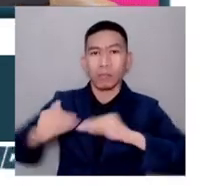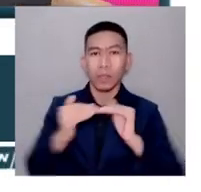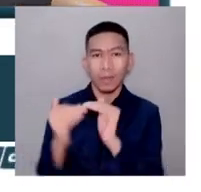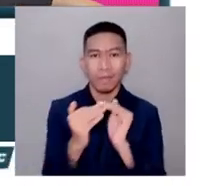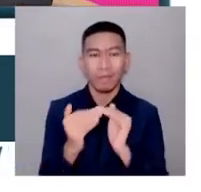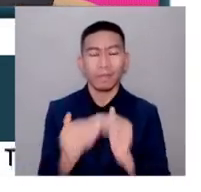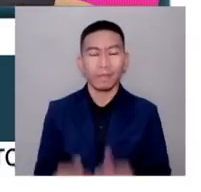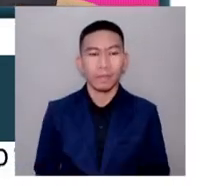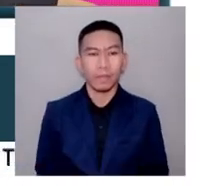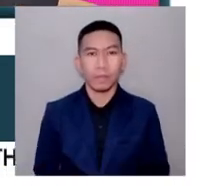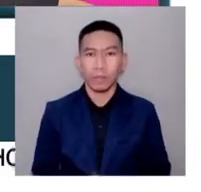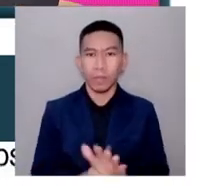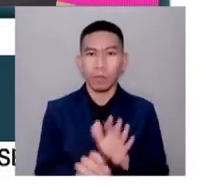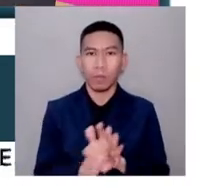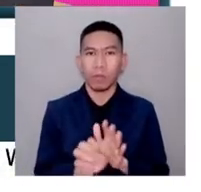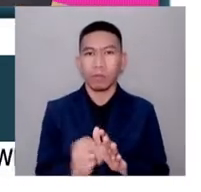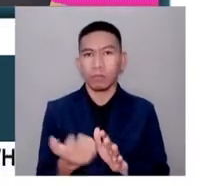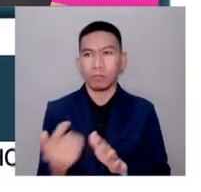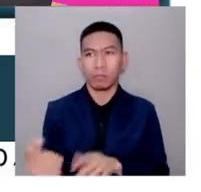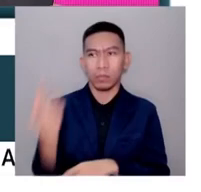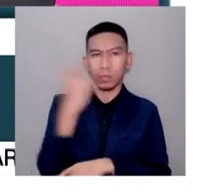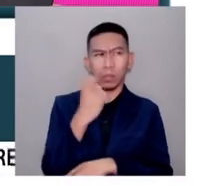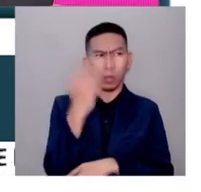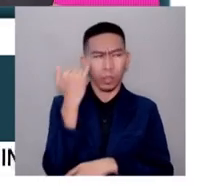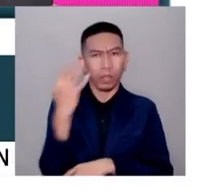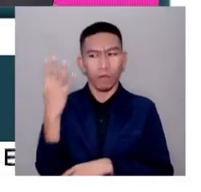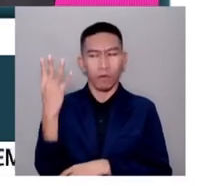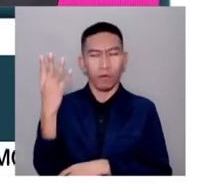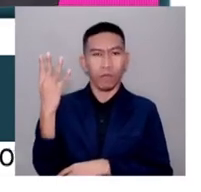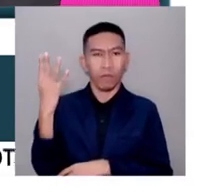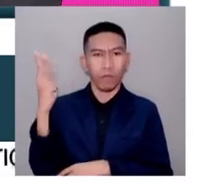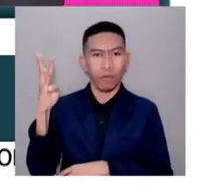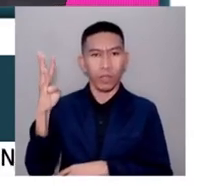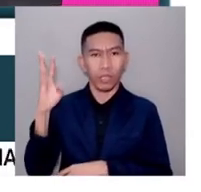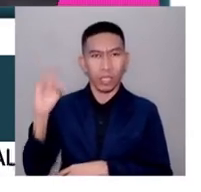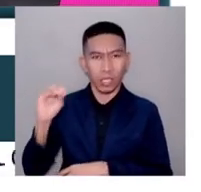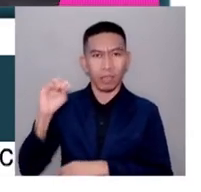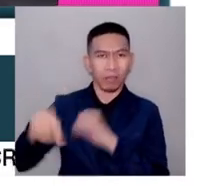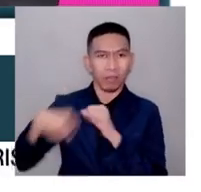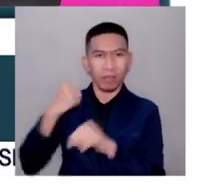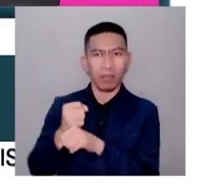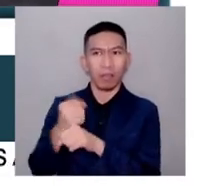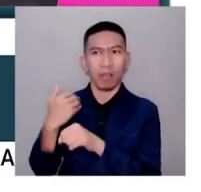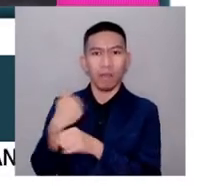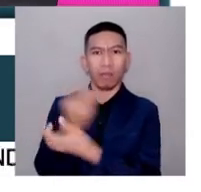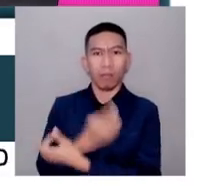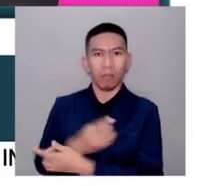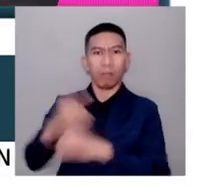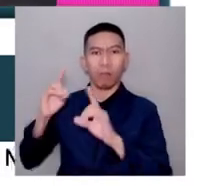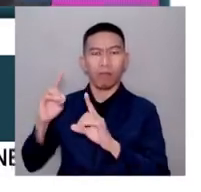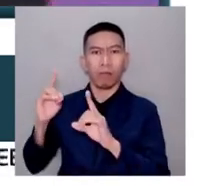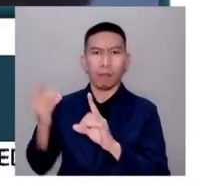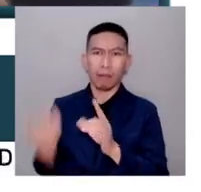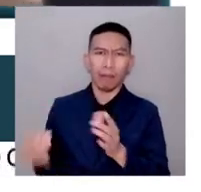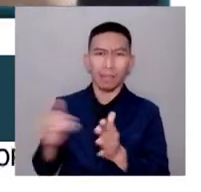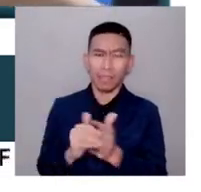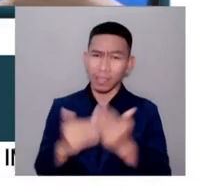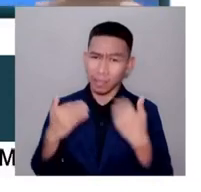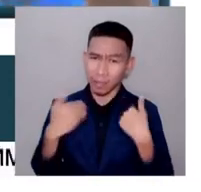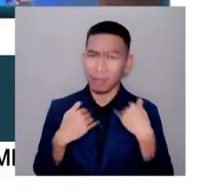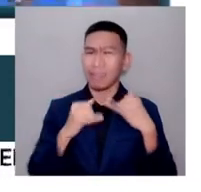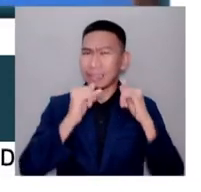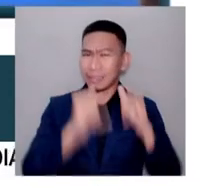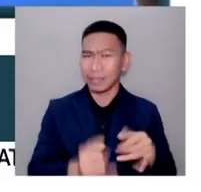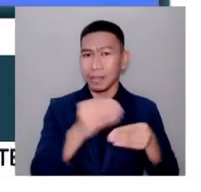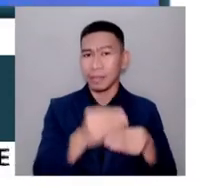tanong na bakit pagkatapos ng apat na dekada na ng demokratisasyon, ang dami pa rin nating demokratization challenges.